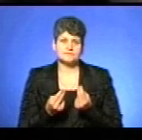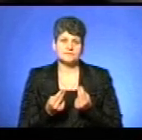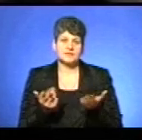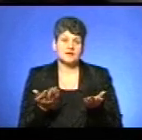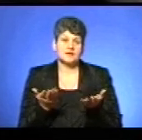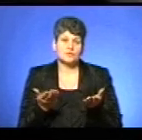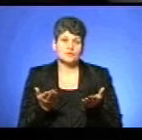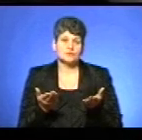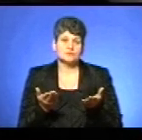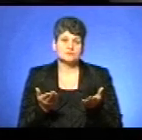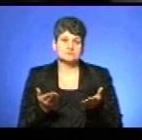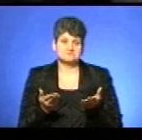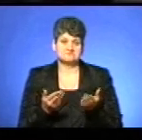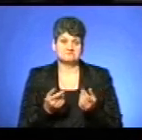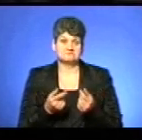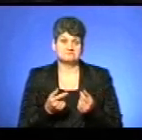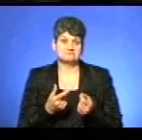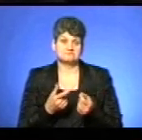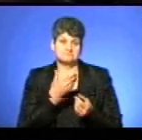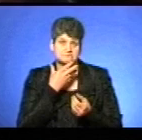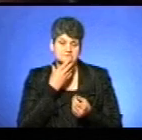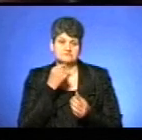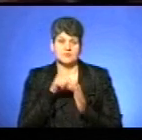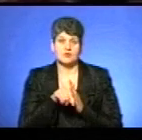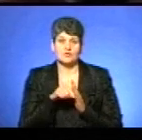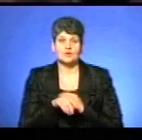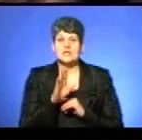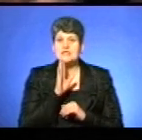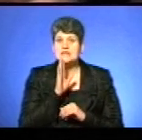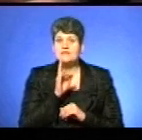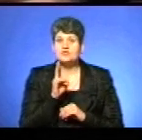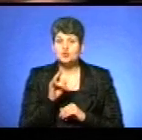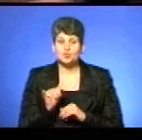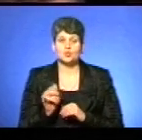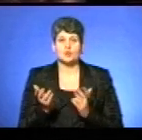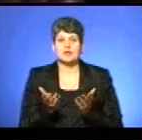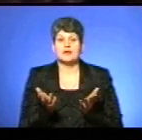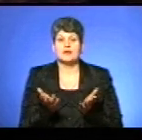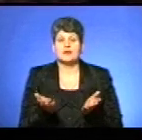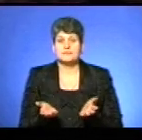якусь пристойну роль. Дівчинку,